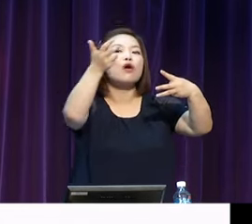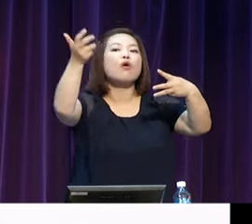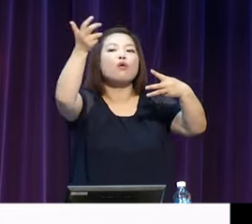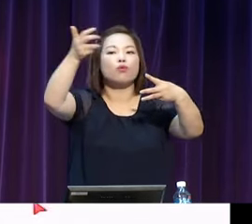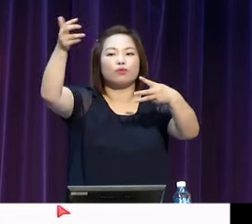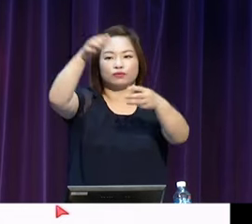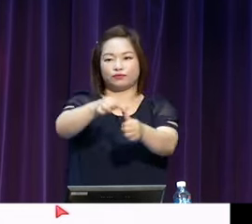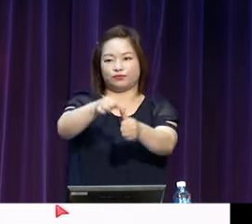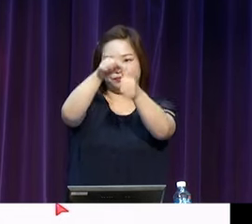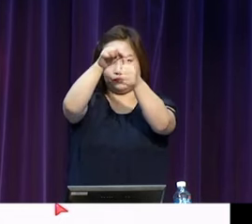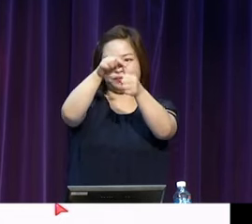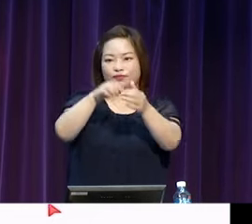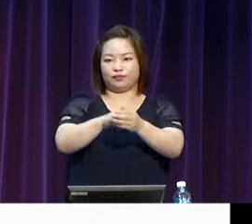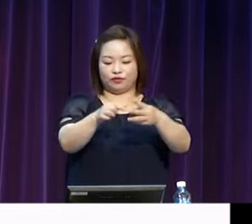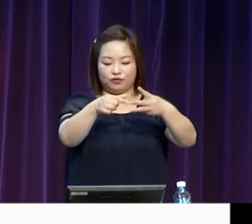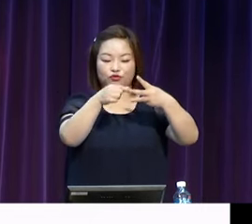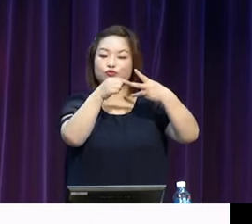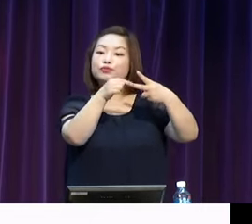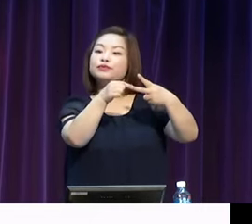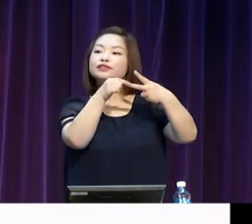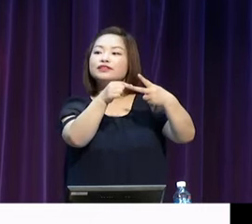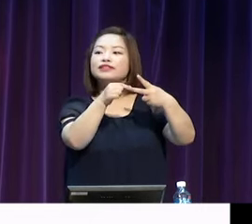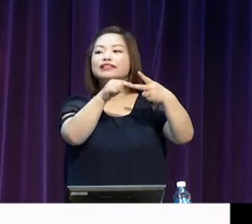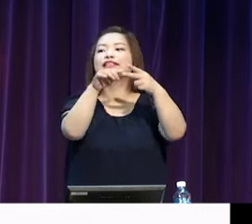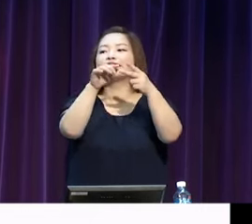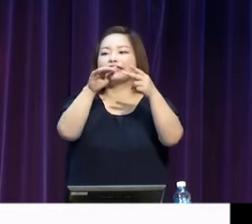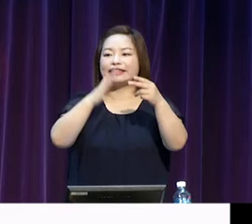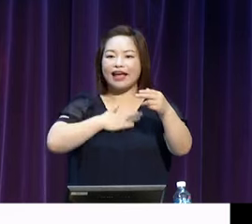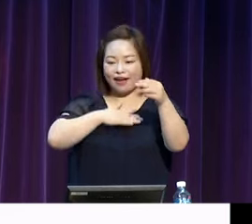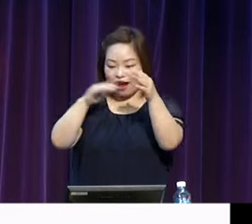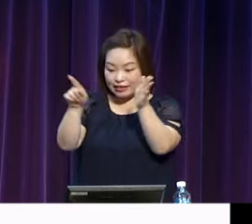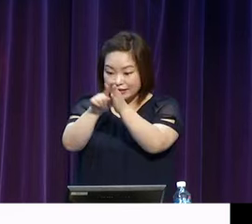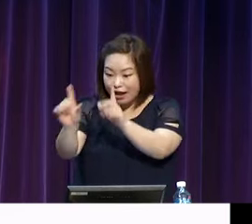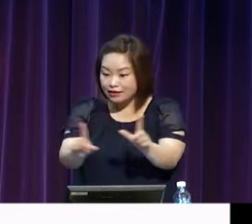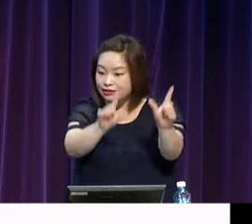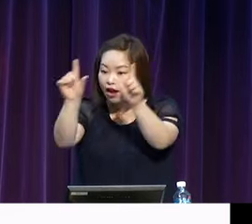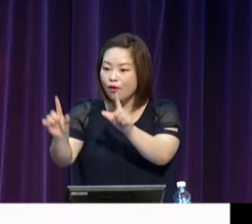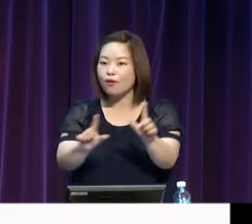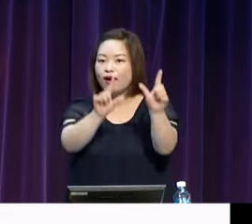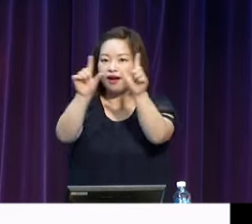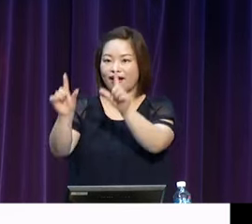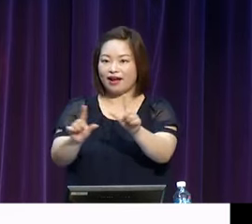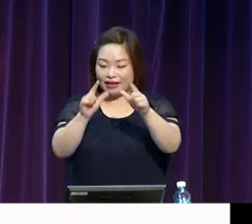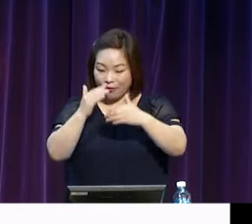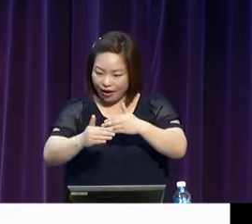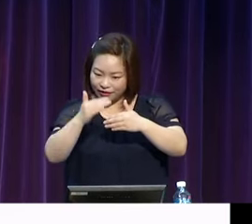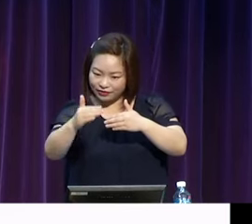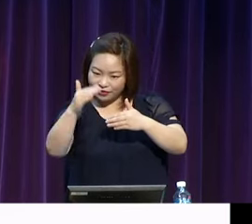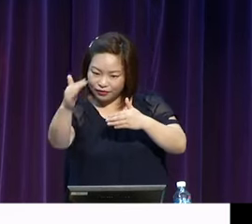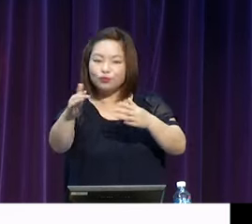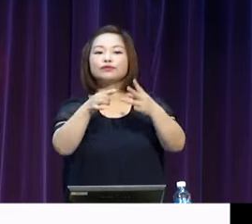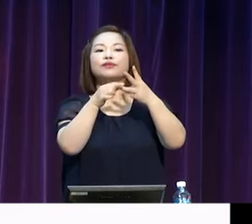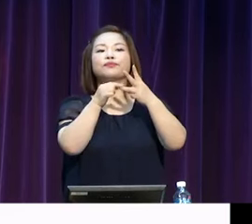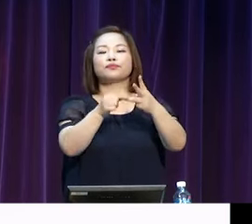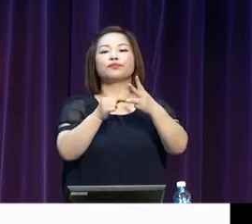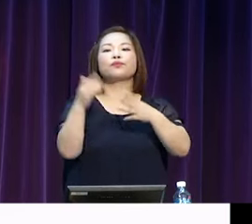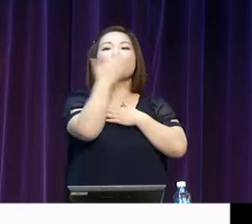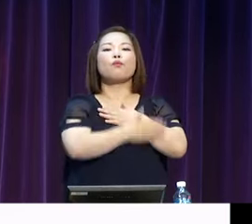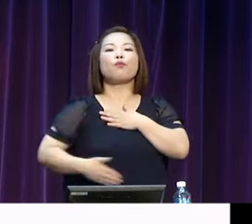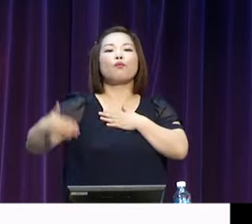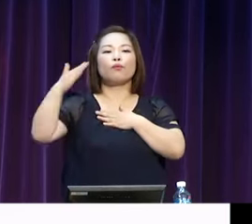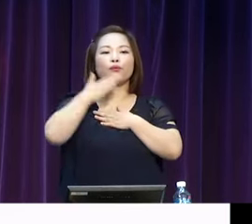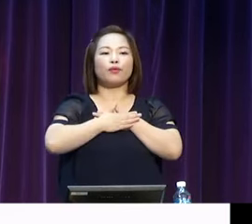있습니다. 두 번째는 생활 구원을 말씀하고 있고 세 번째는 몸의 구원을